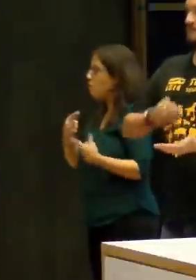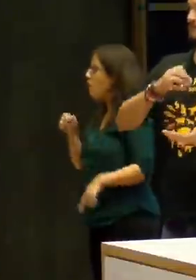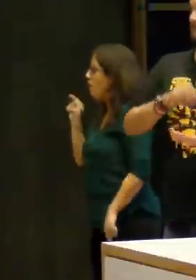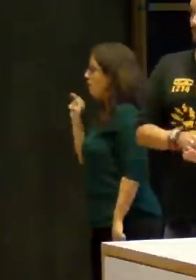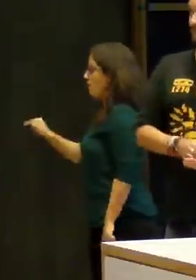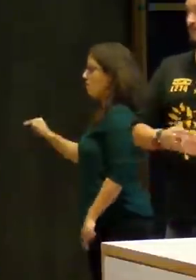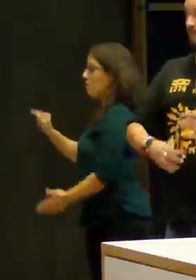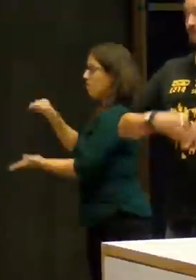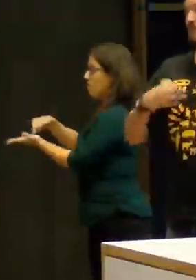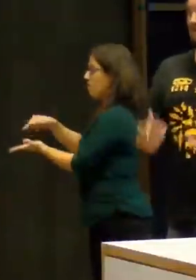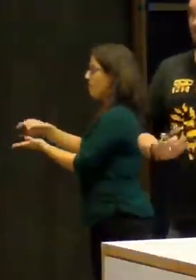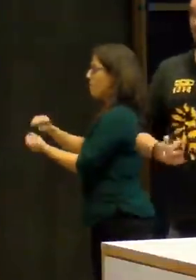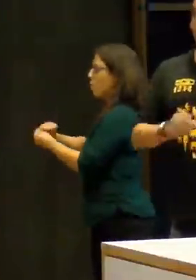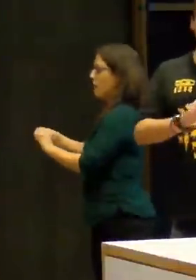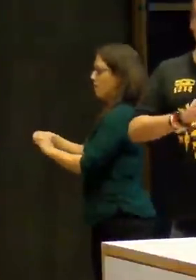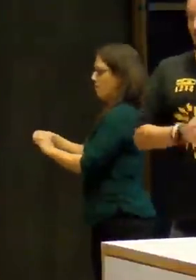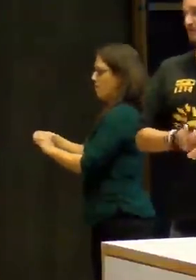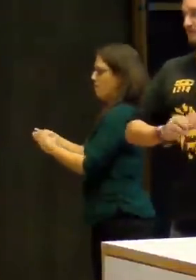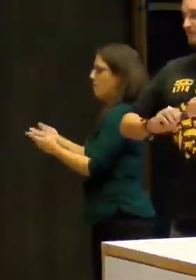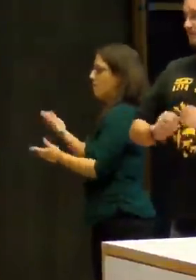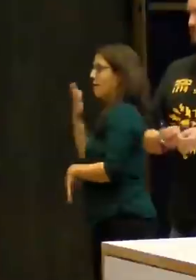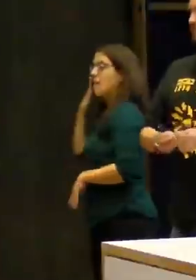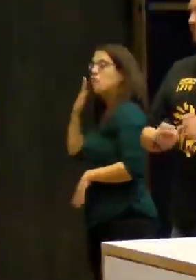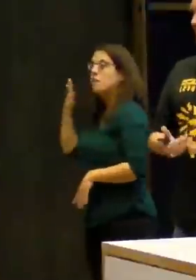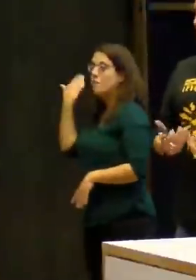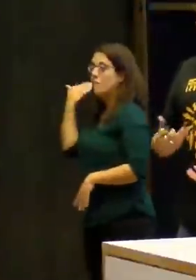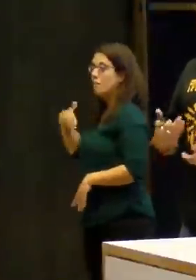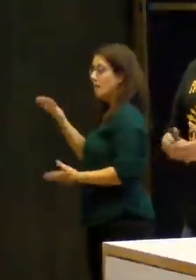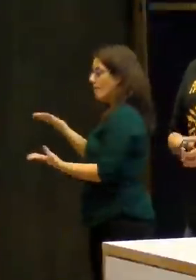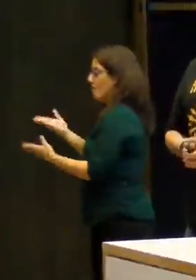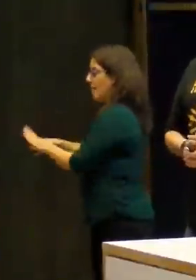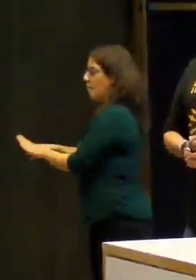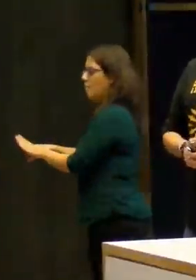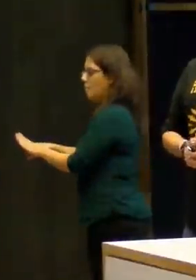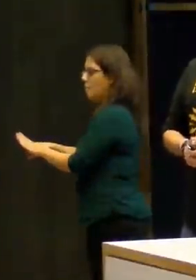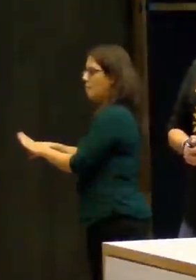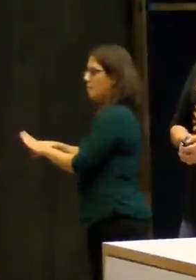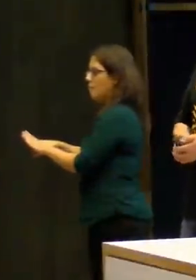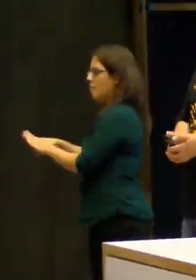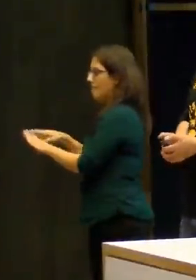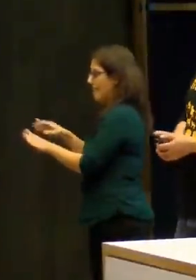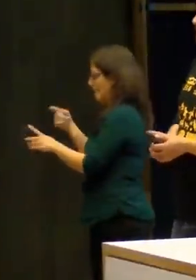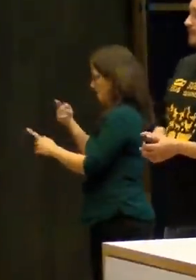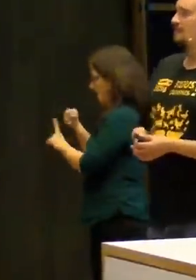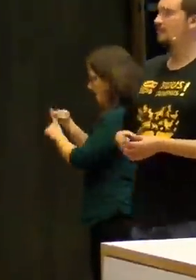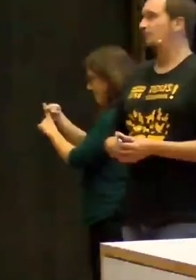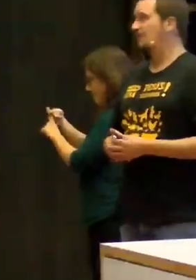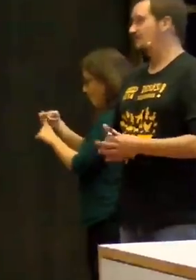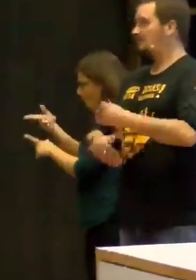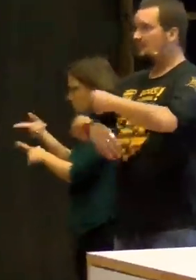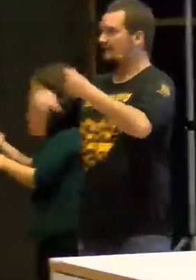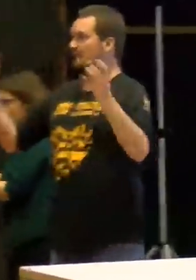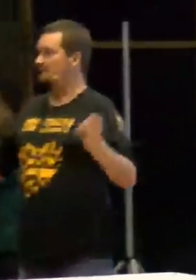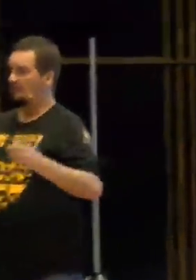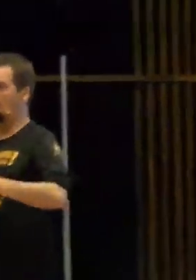et on se dit si les abattoirs ferment, c'est en fait une espèce de point névralgique de l'exploitation des animaux. Quoi. C'est un peu là,